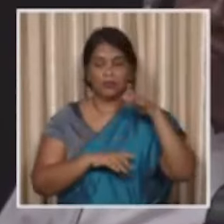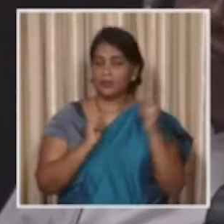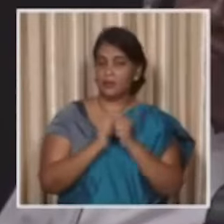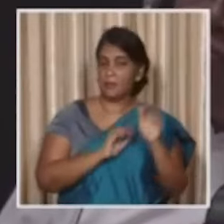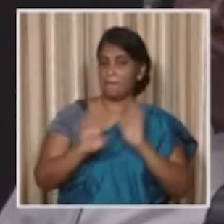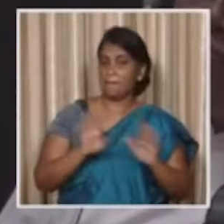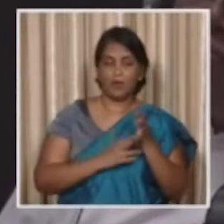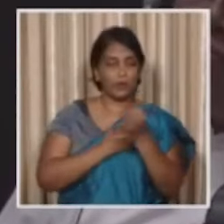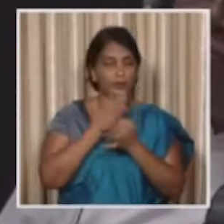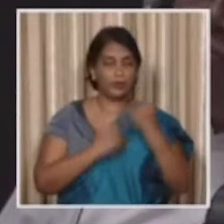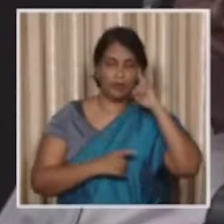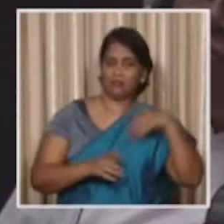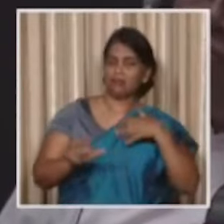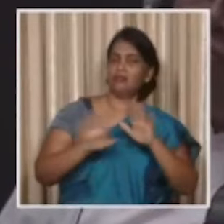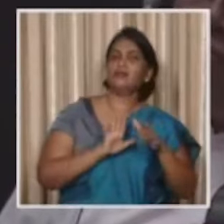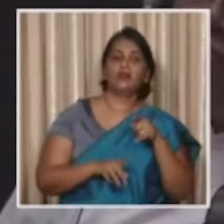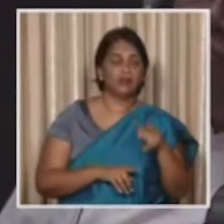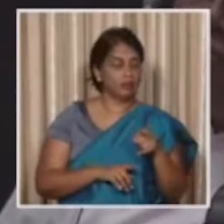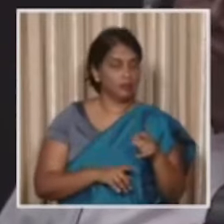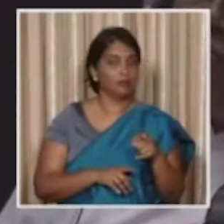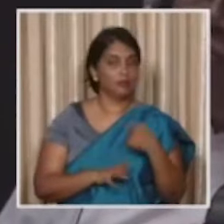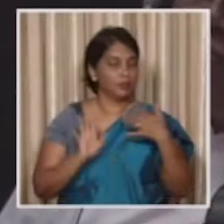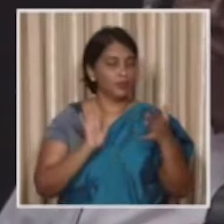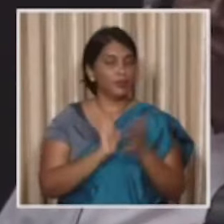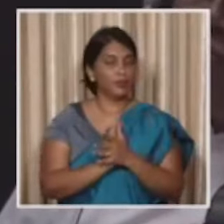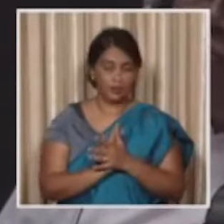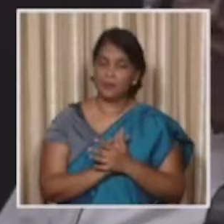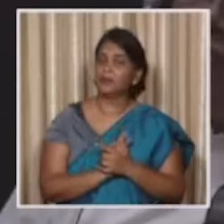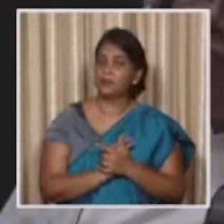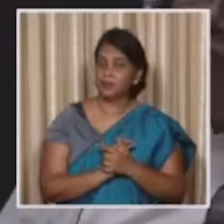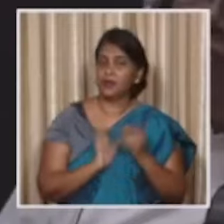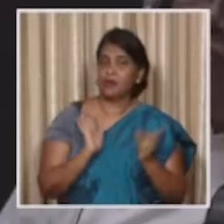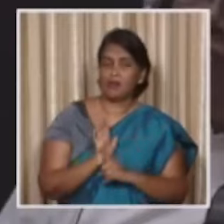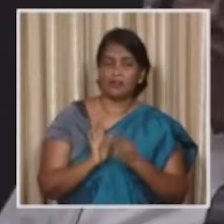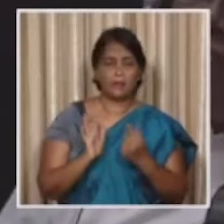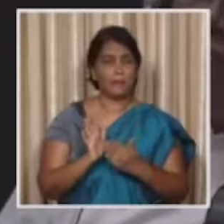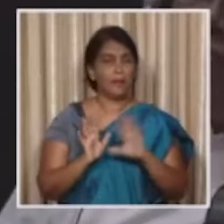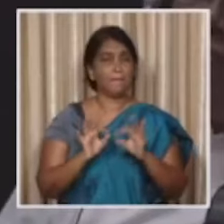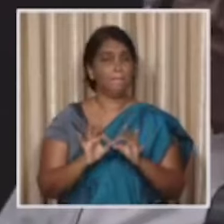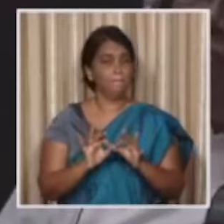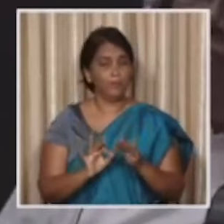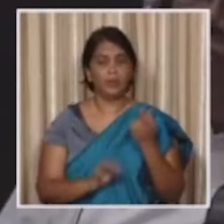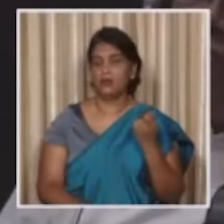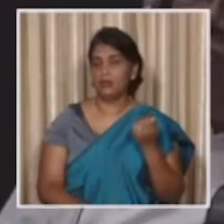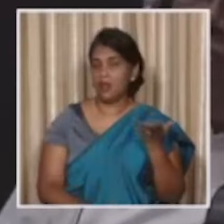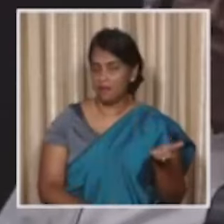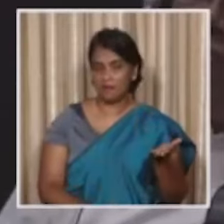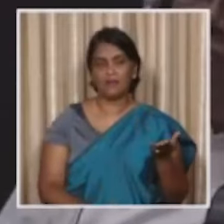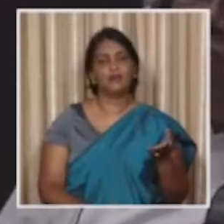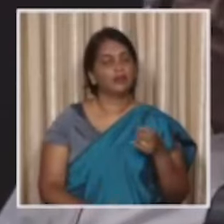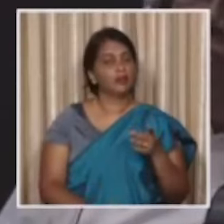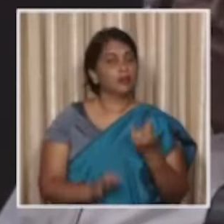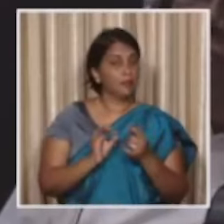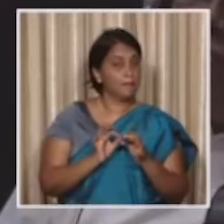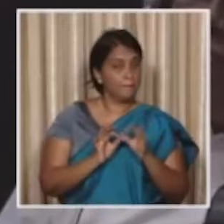හැසිරෙව්වා කුඩුකාරයොන්ට ඕන විදියට. මොකද ඒ අයගේ ළඟ ලක්ෂ මිලියන් නෙමෙයි තියෙන්නේ බිලියන් වලින් සල්ලි දියෙන. ඒ